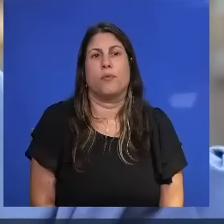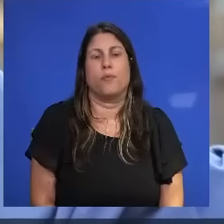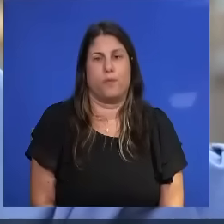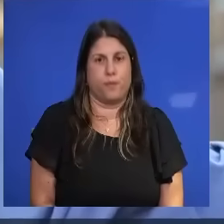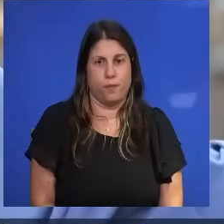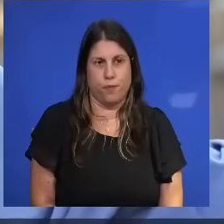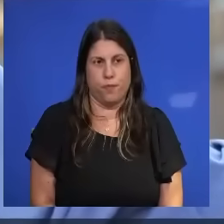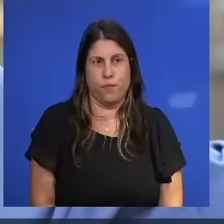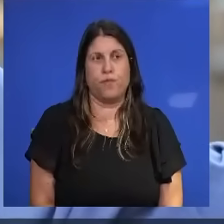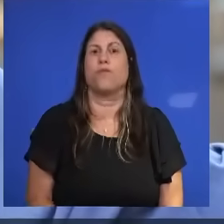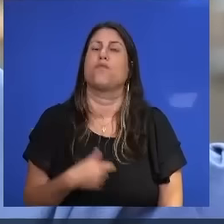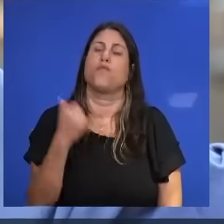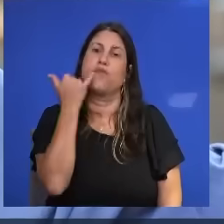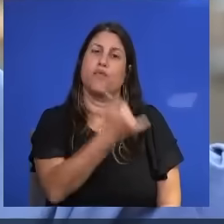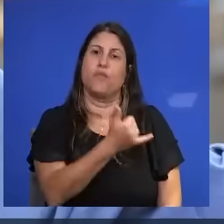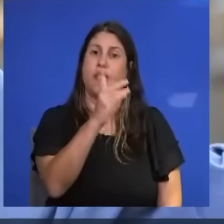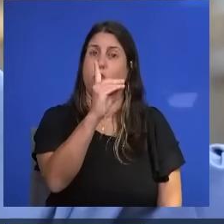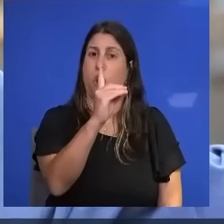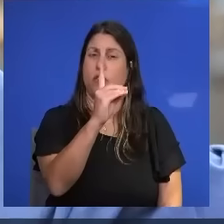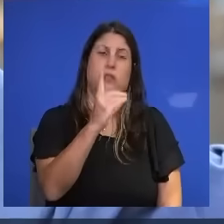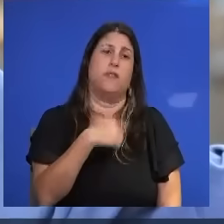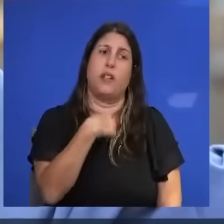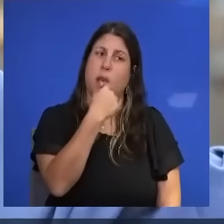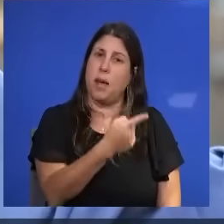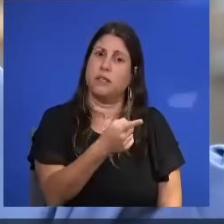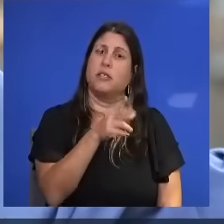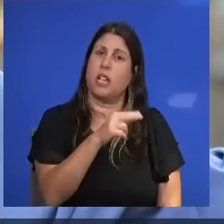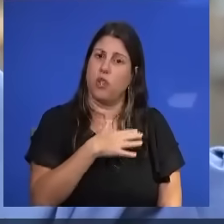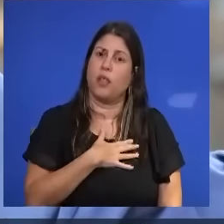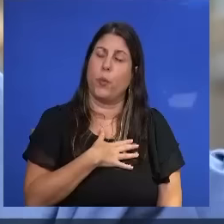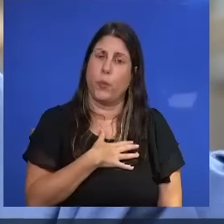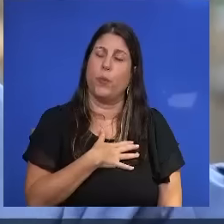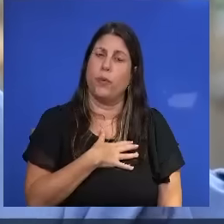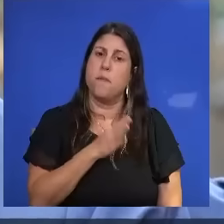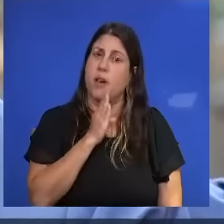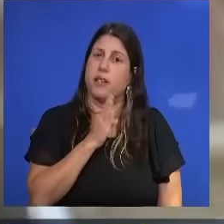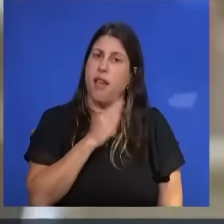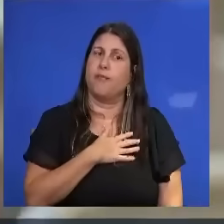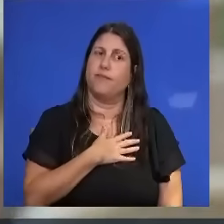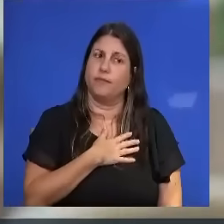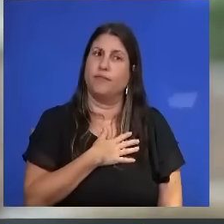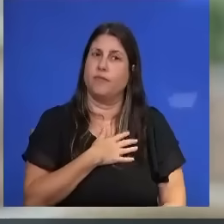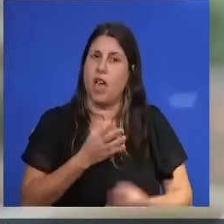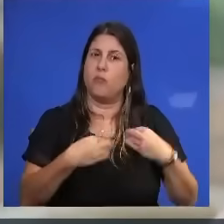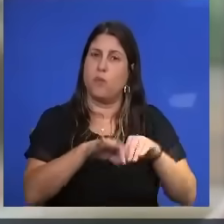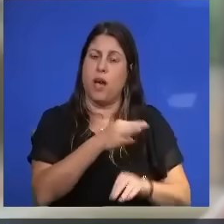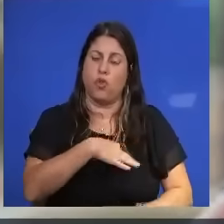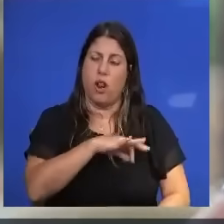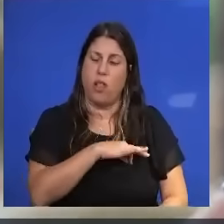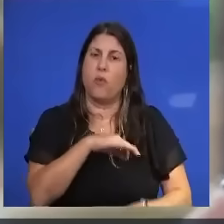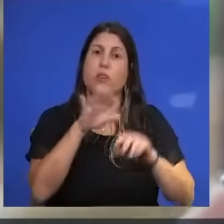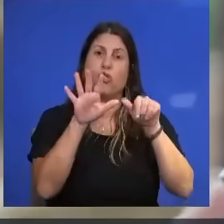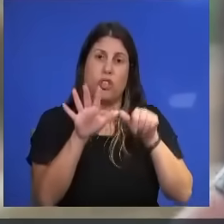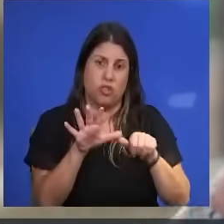התקשרתי לדורון ואמרתי לו שיש לנו, יש לנו בעיה. המשפחה שלנו הם 6 אנשים